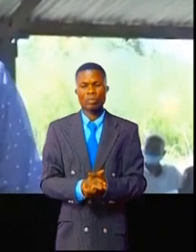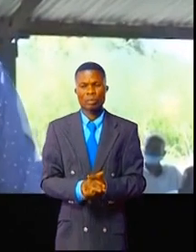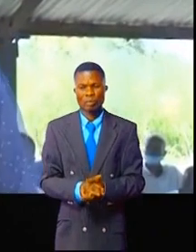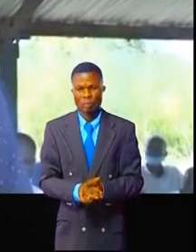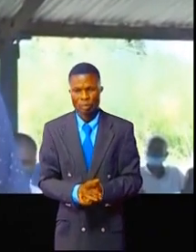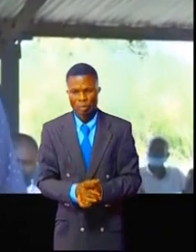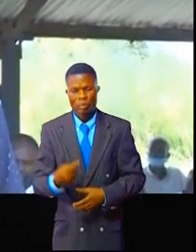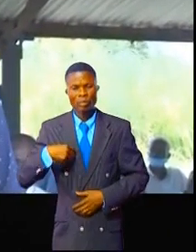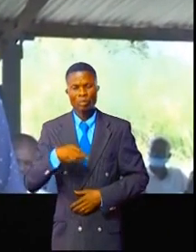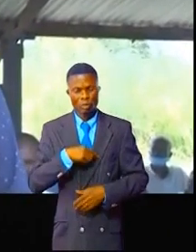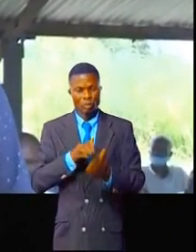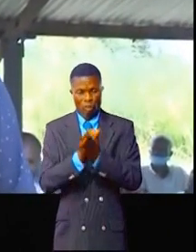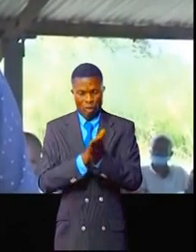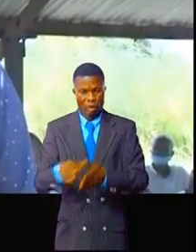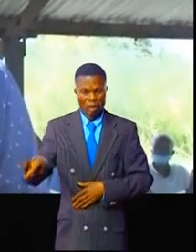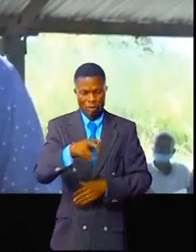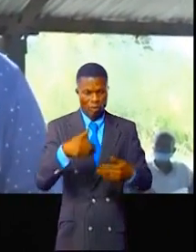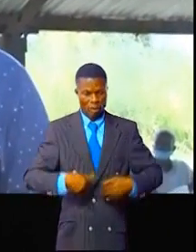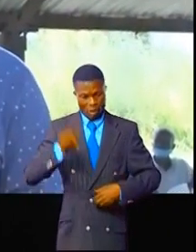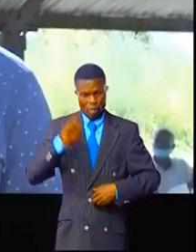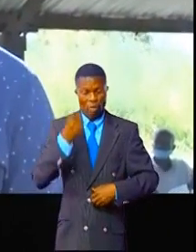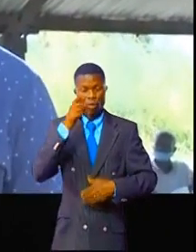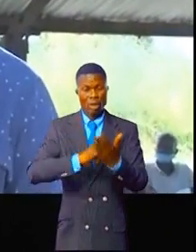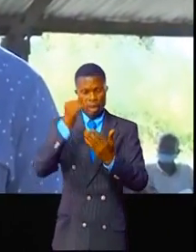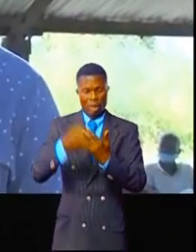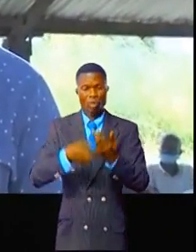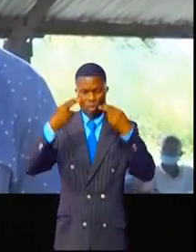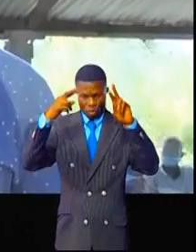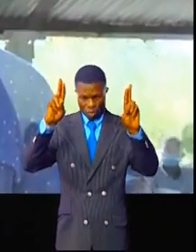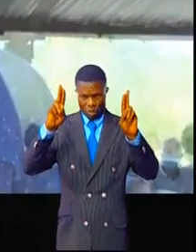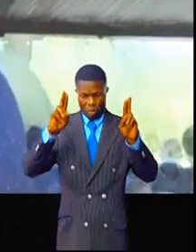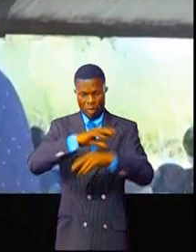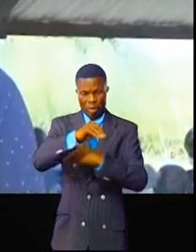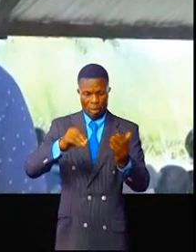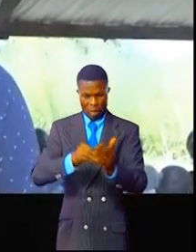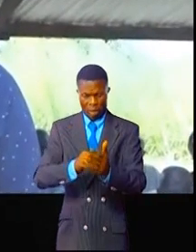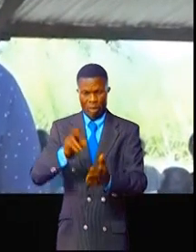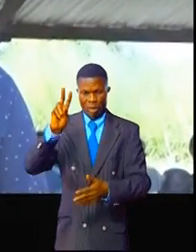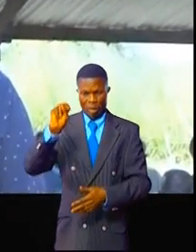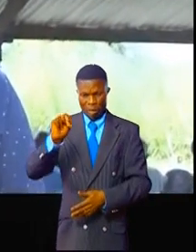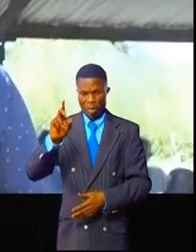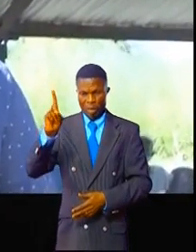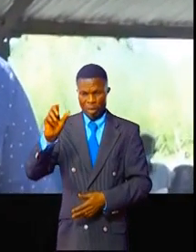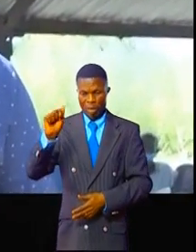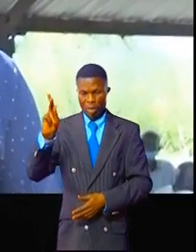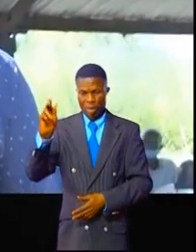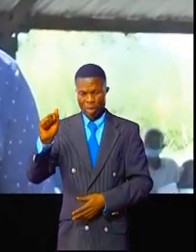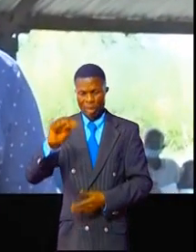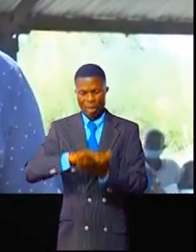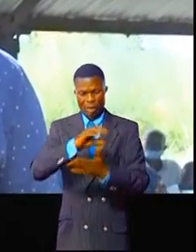nous comptons sur vous car nous voulons voir ce projet réussir le centre éden tatata devient centre exceptionnel